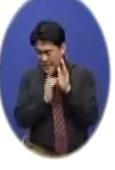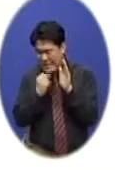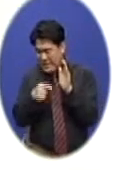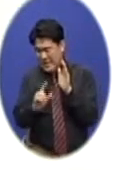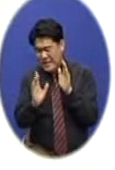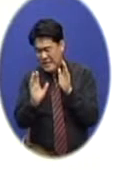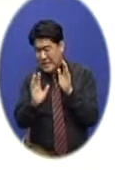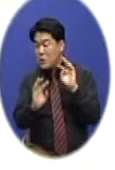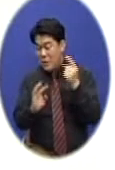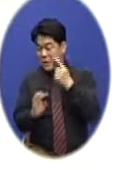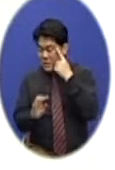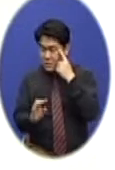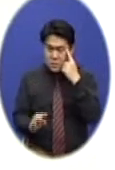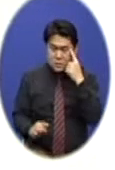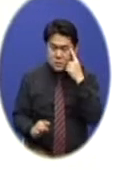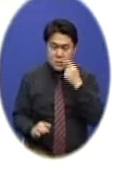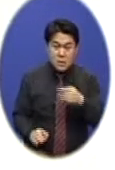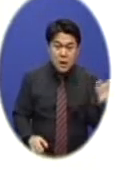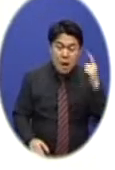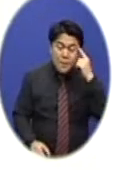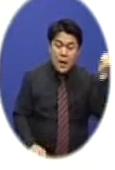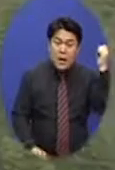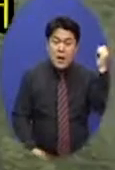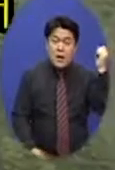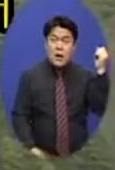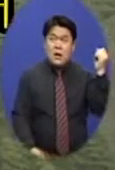사람 알고 나는